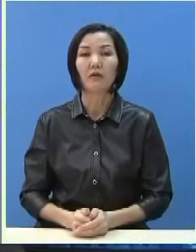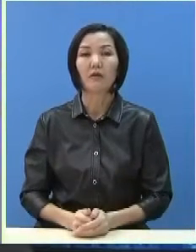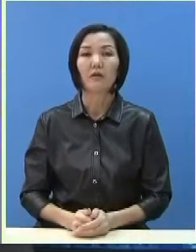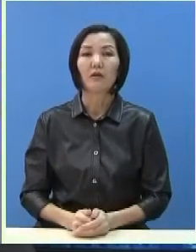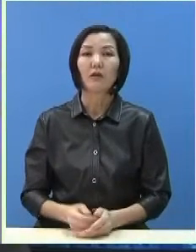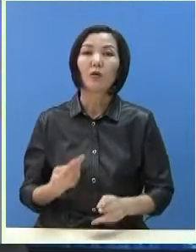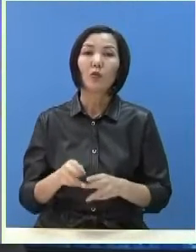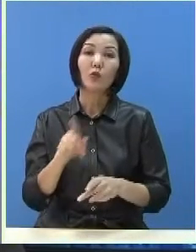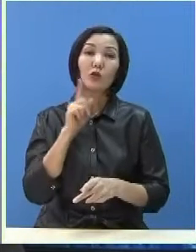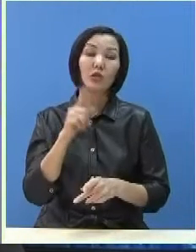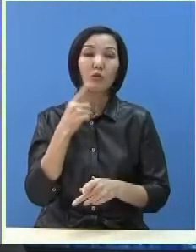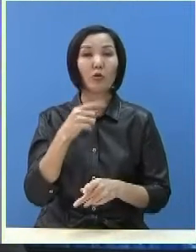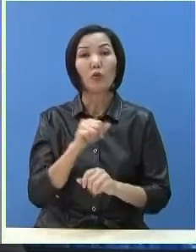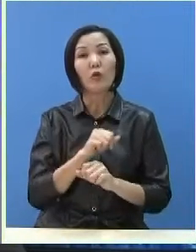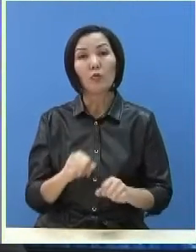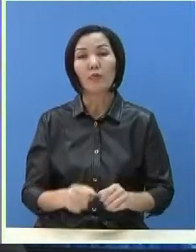деп айтуға да болмайды.